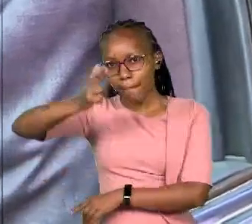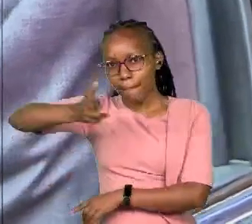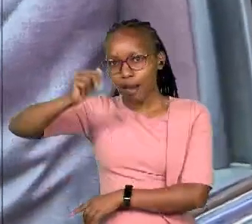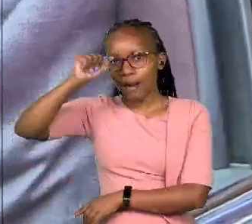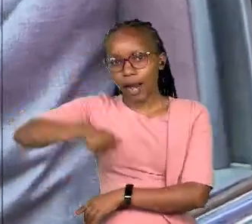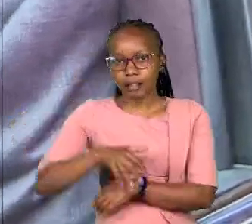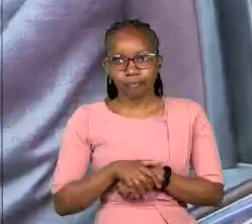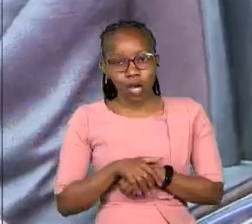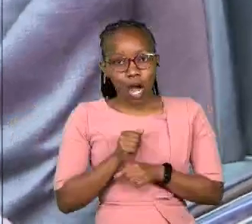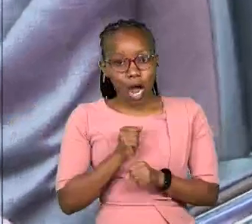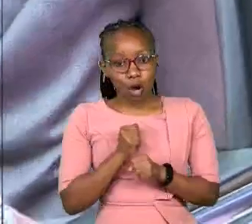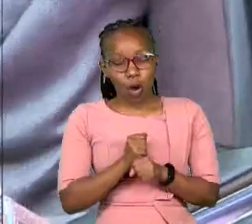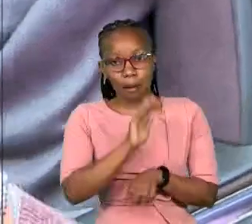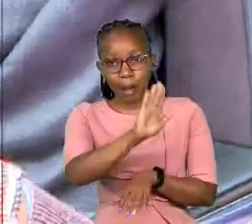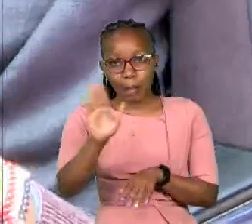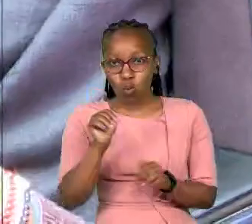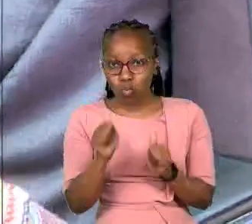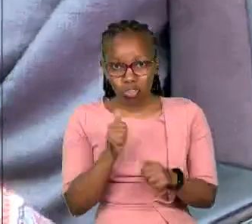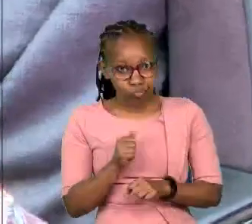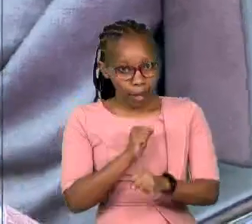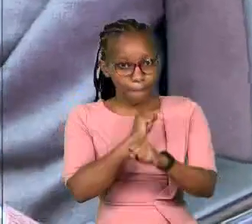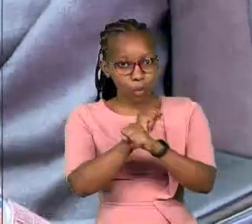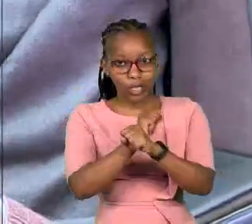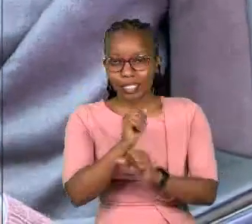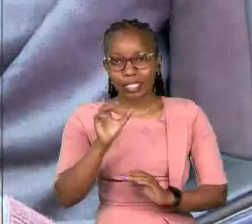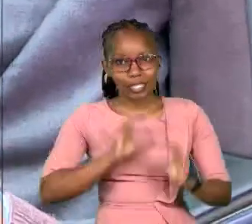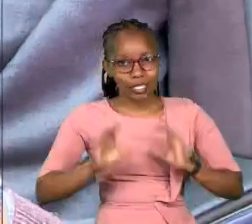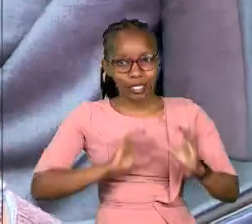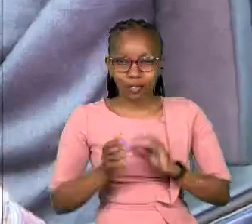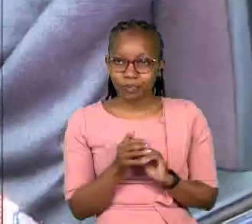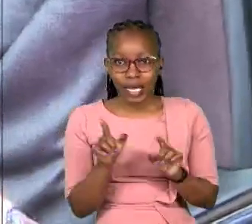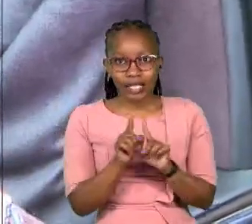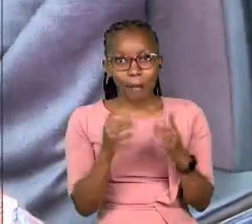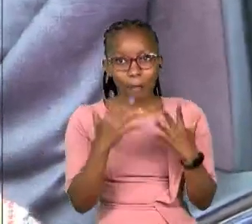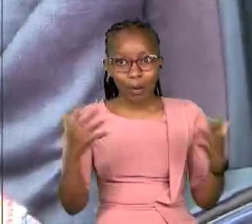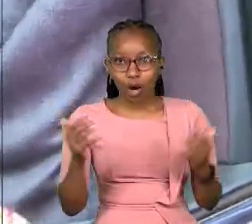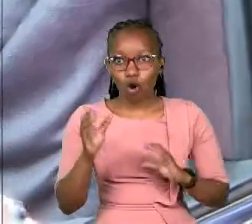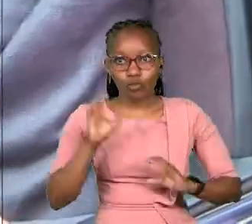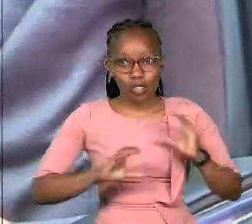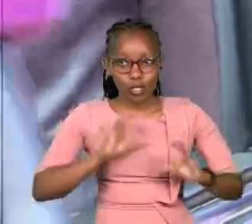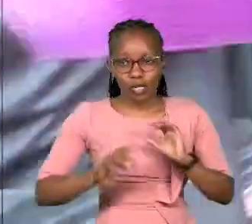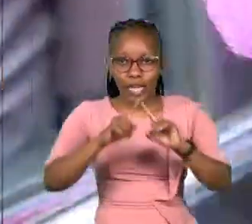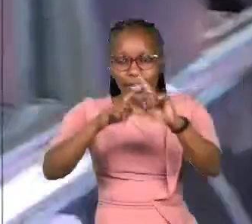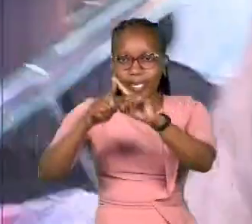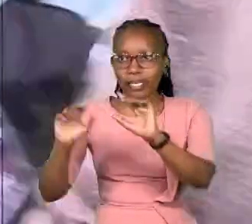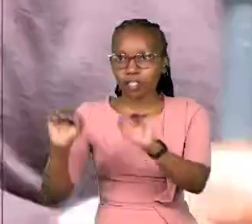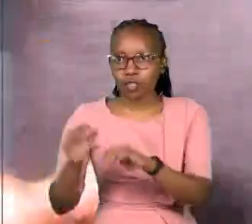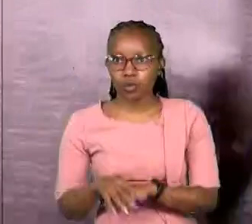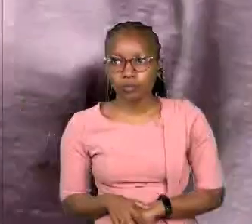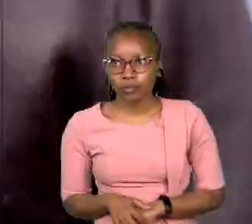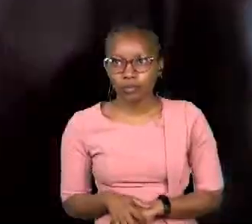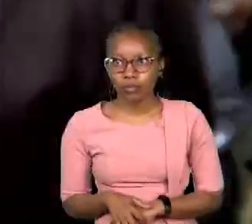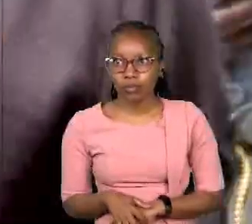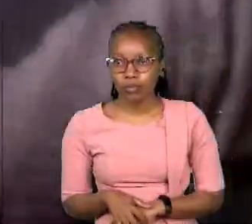na kazi yao wanatakana kulinda maisha ya watu na mali ya wananchi, sio kuwaua. Yeah. Asante sana.